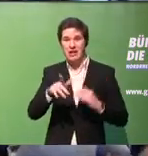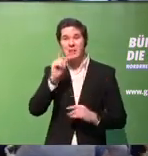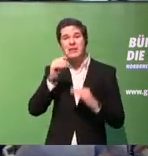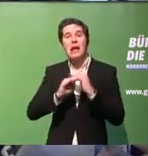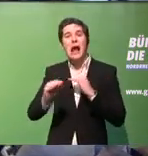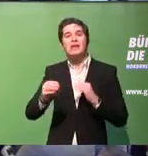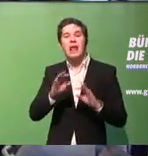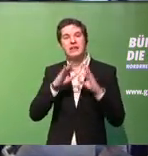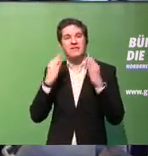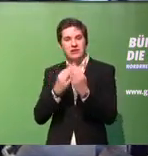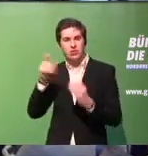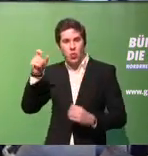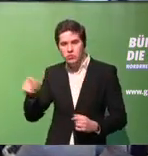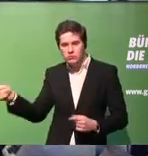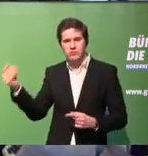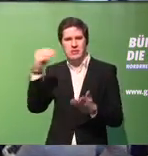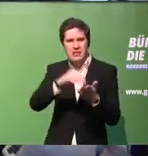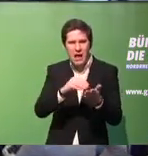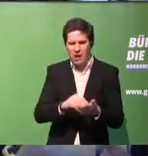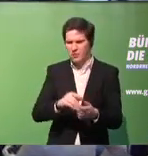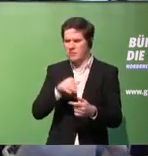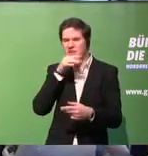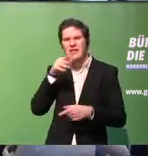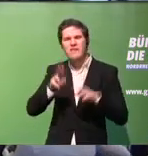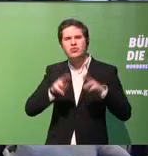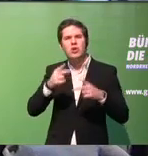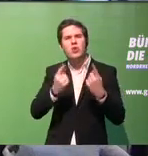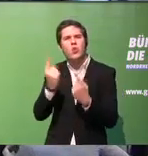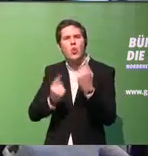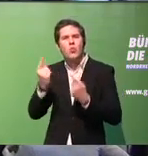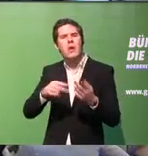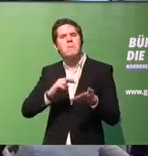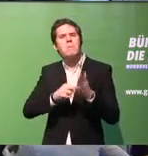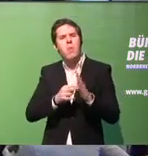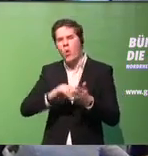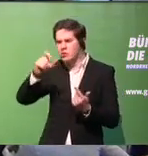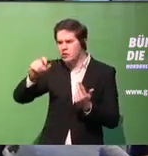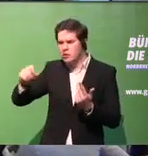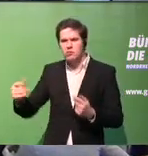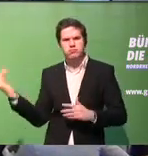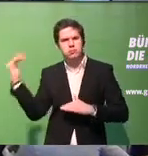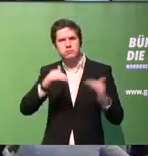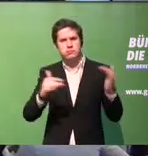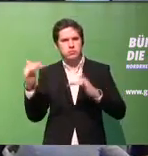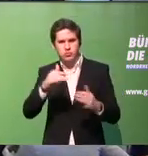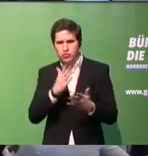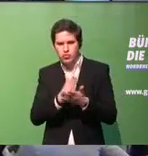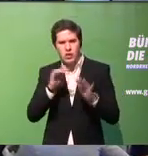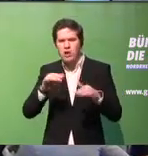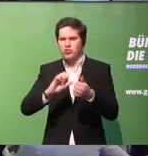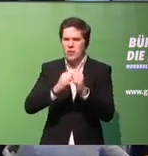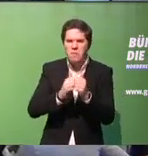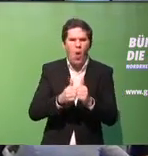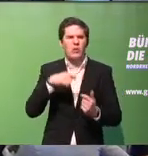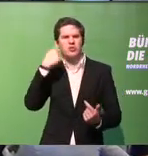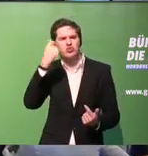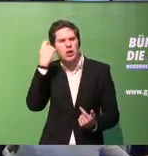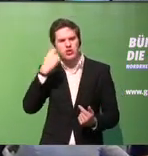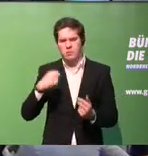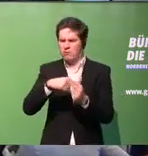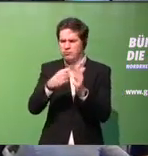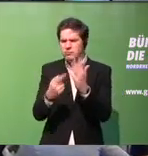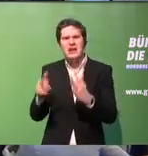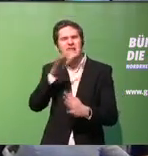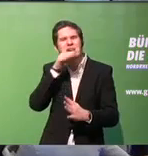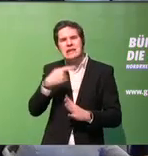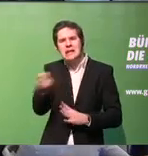Landtagsfraktion und eine ganze Reihe von anderen grünen Politikern und auch aus anderen Parteien und Sportler und was auch immer, Schauspieler, haben da gesammelt